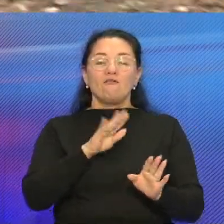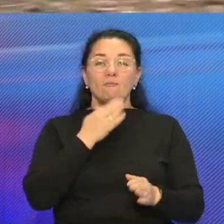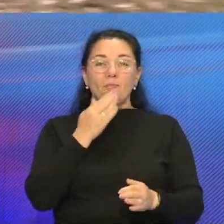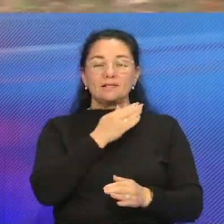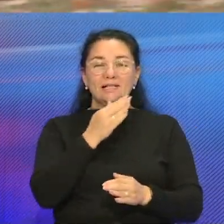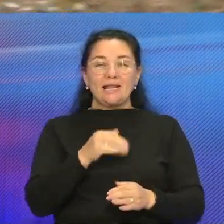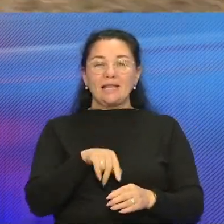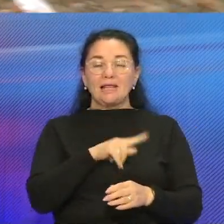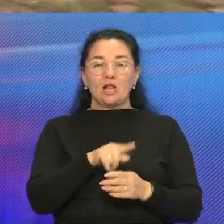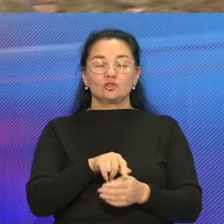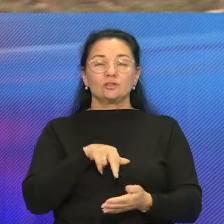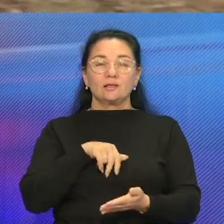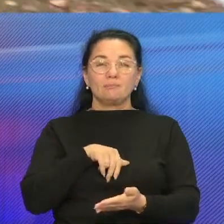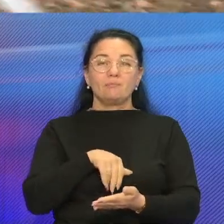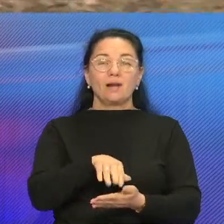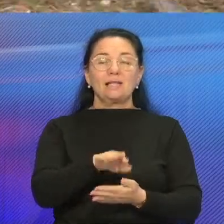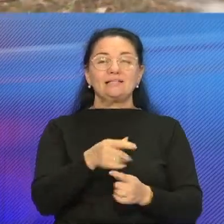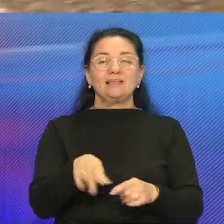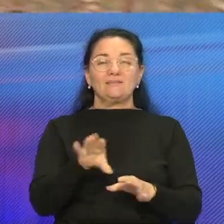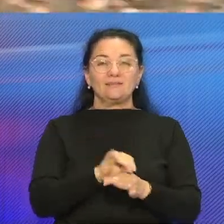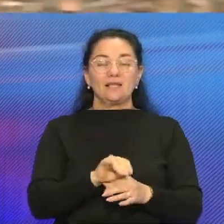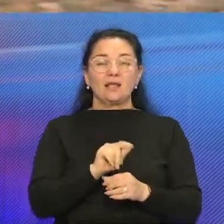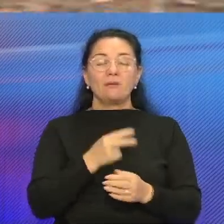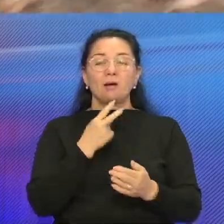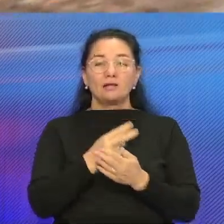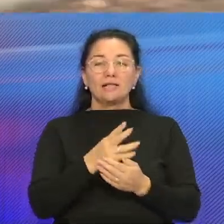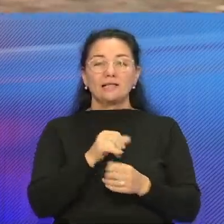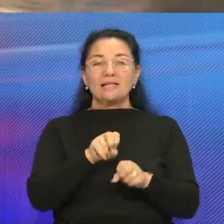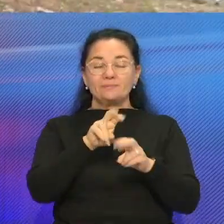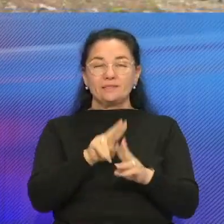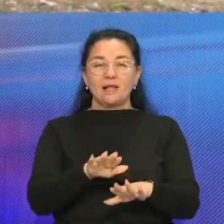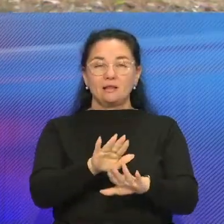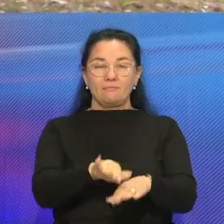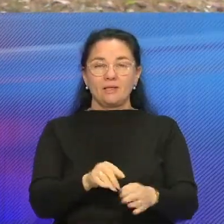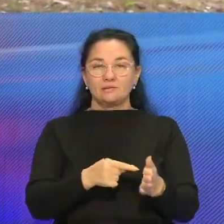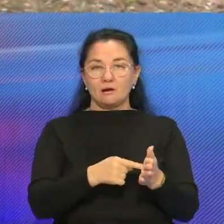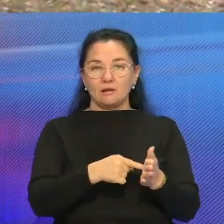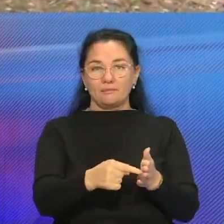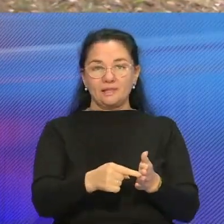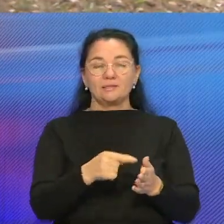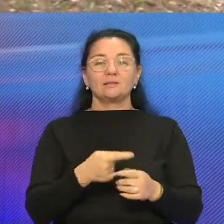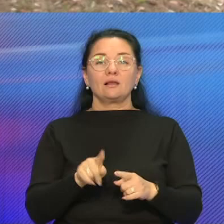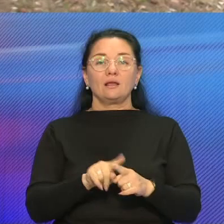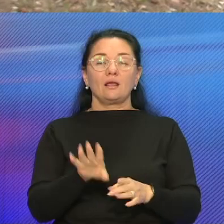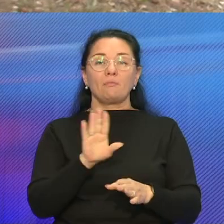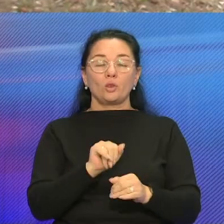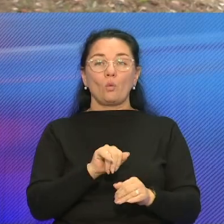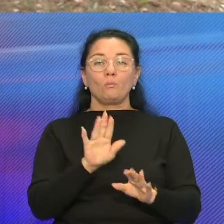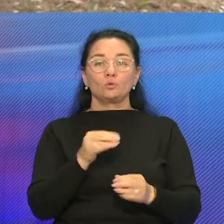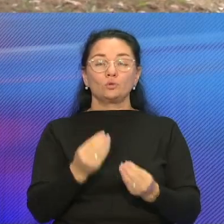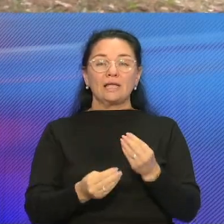муззельнікі павіны прайзі гневы рубеж і адзнашыцца на контрольным пункте. Далі каманды спабурнішалі ў военна-палявым волейболі.